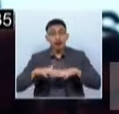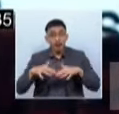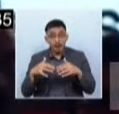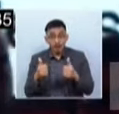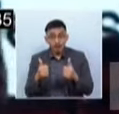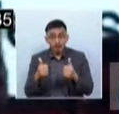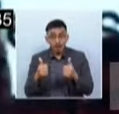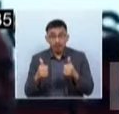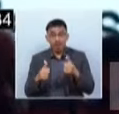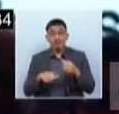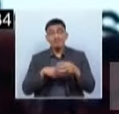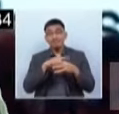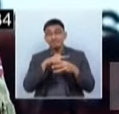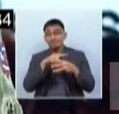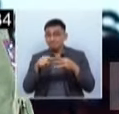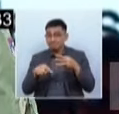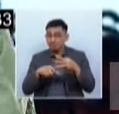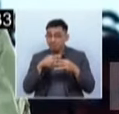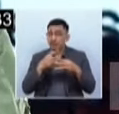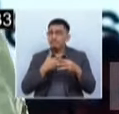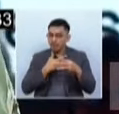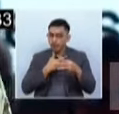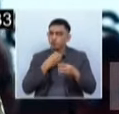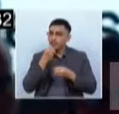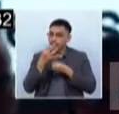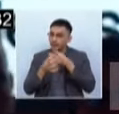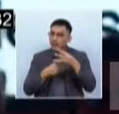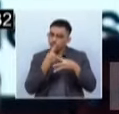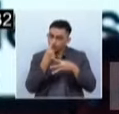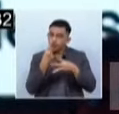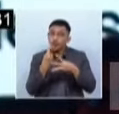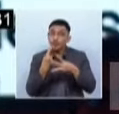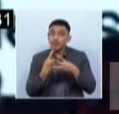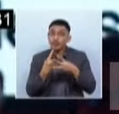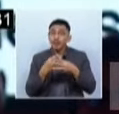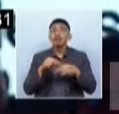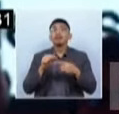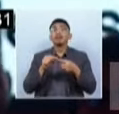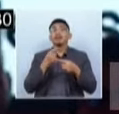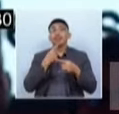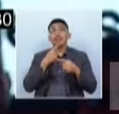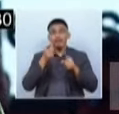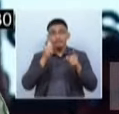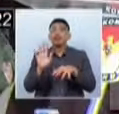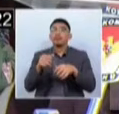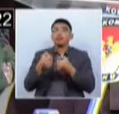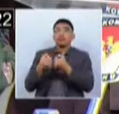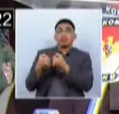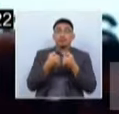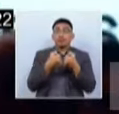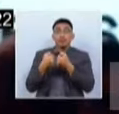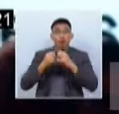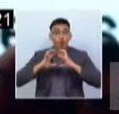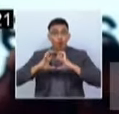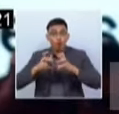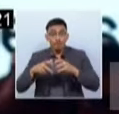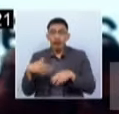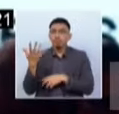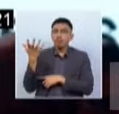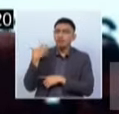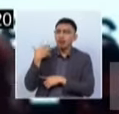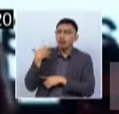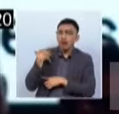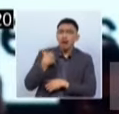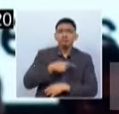juga pembangunan kecepatan internet yang baik untuk menghentikan korupsi dan pengadaan sistem tentunya ini juga menjadi eh